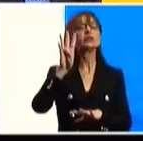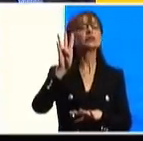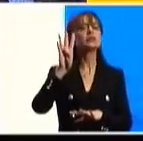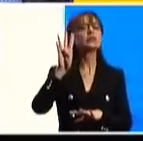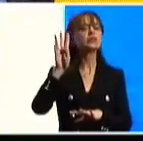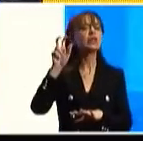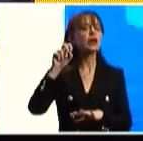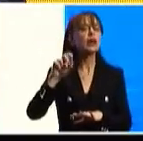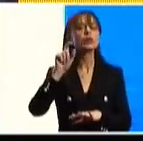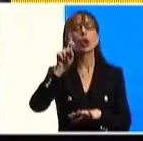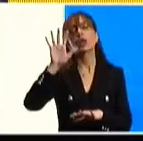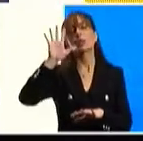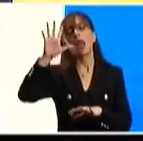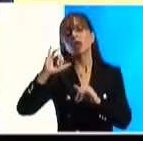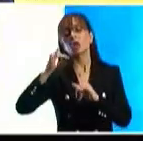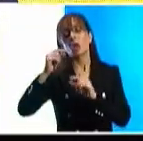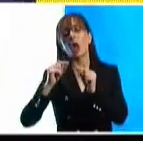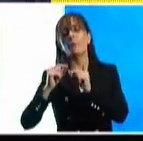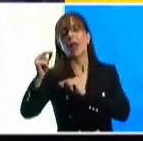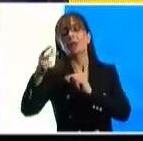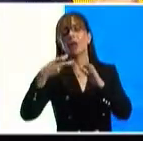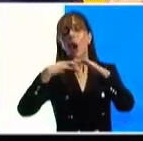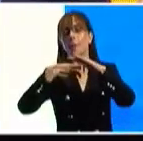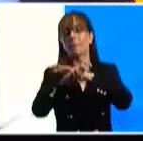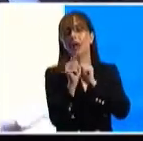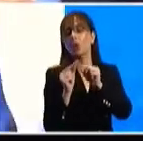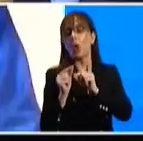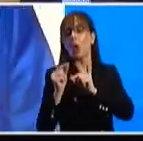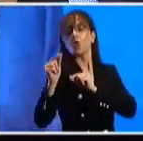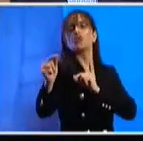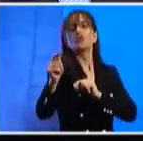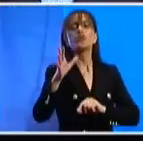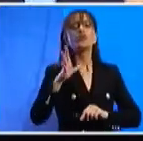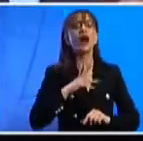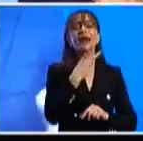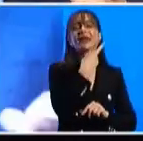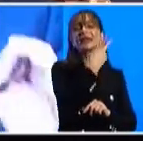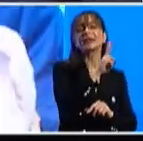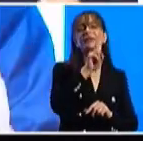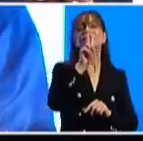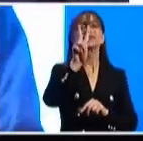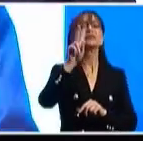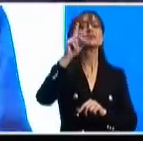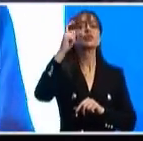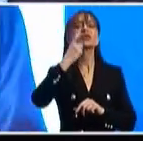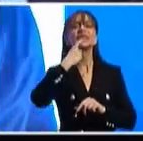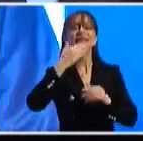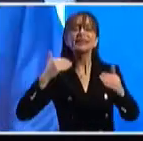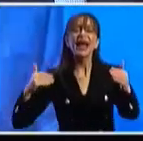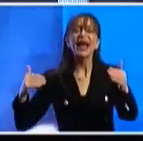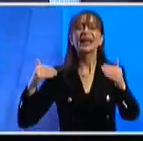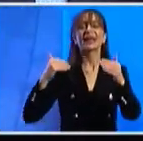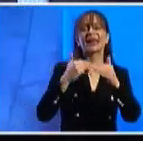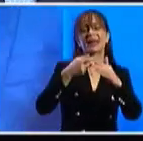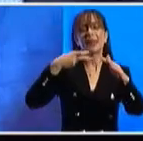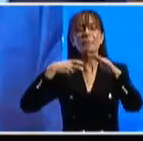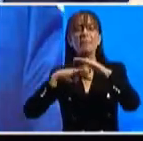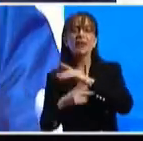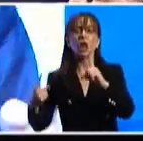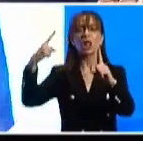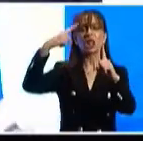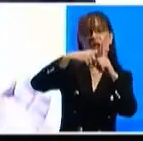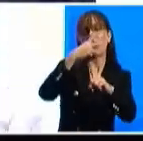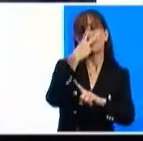kilometre metro hattı uzunluğumuz var ve 2029'a kadar biz metro hattını iki katına,